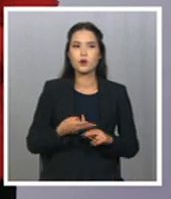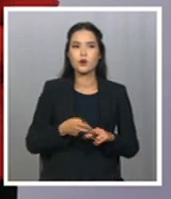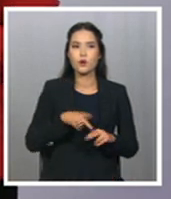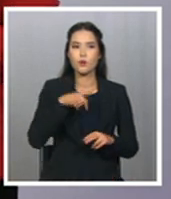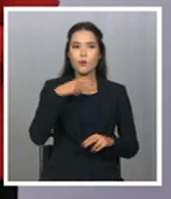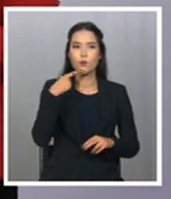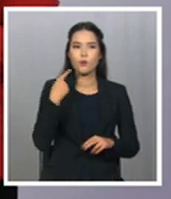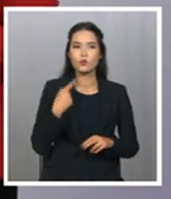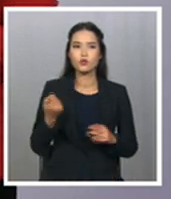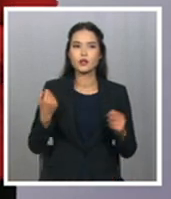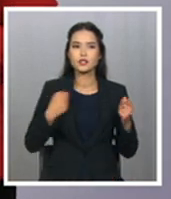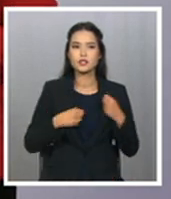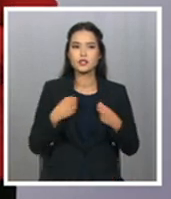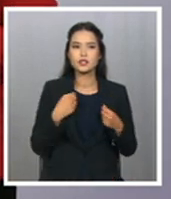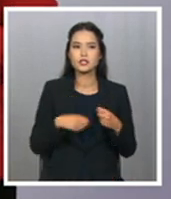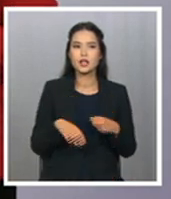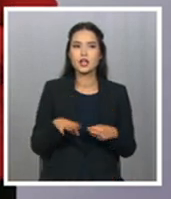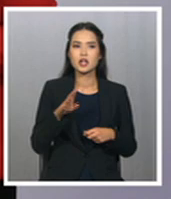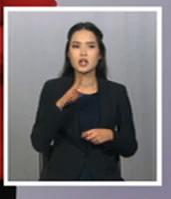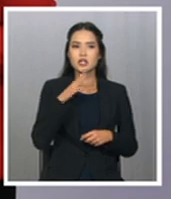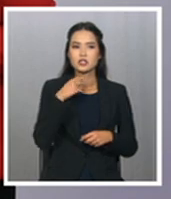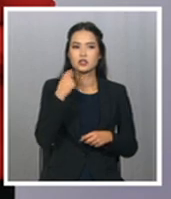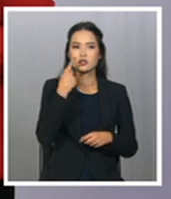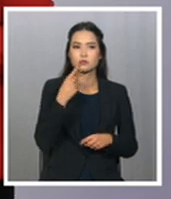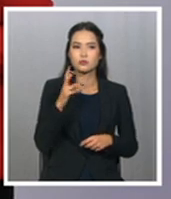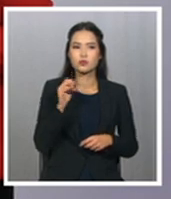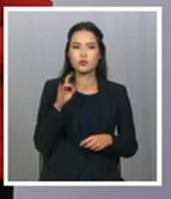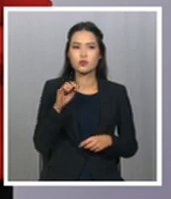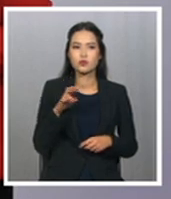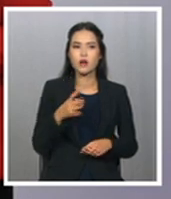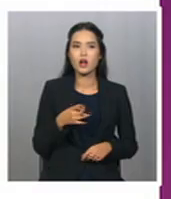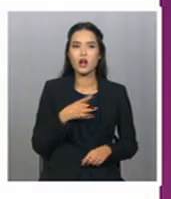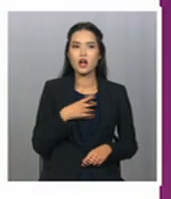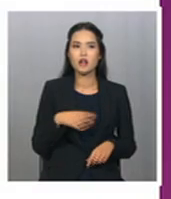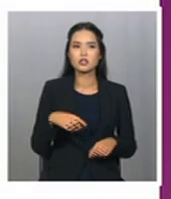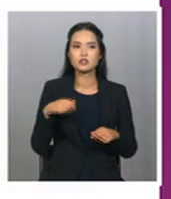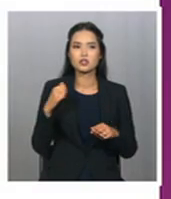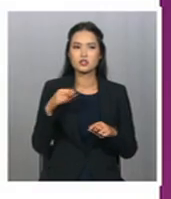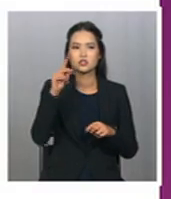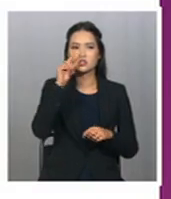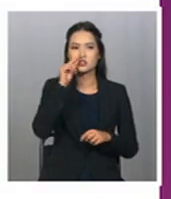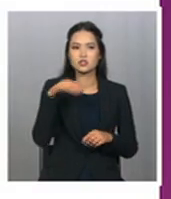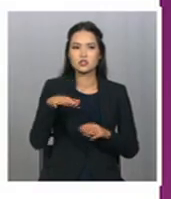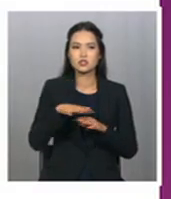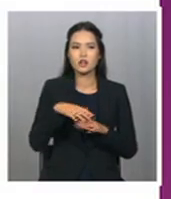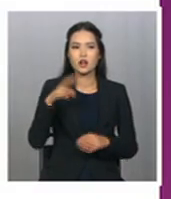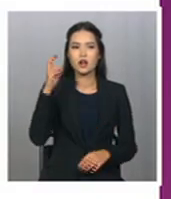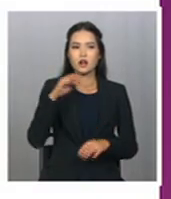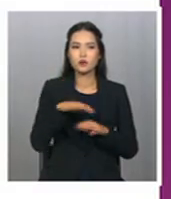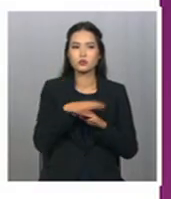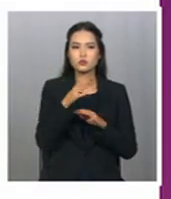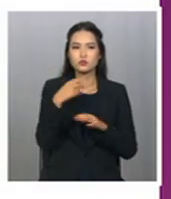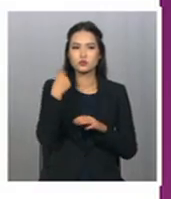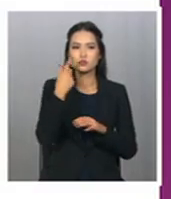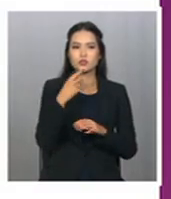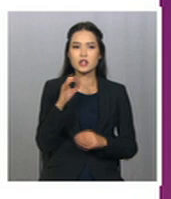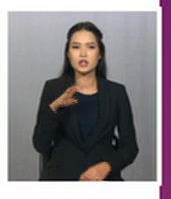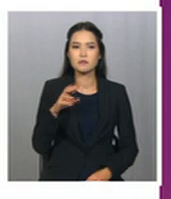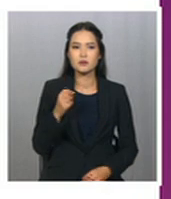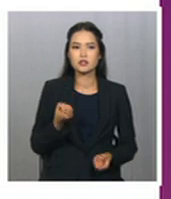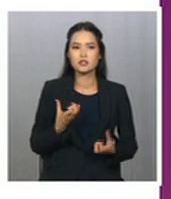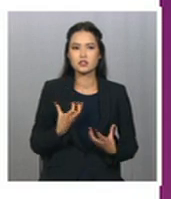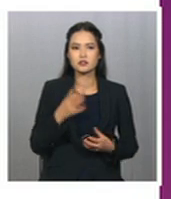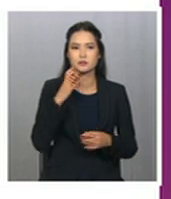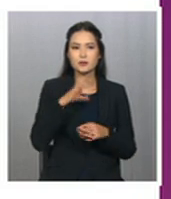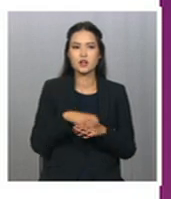Орысша киінген, қыр мұрын, ат жақты жігіт. Қара торы жүзінен ибалы екені байқалады.